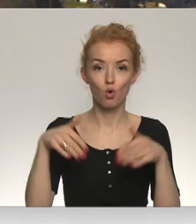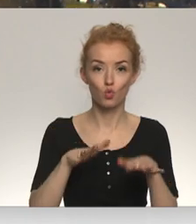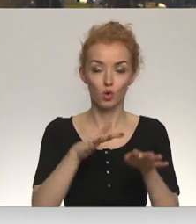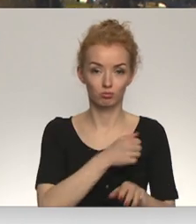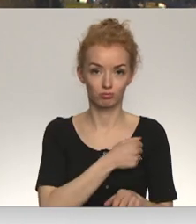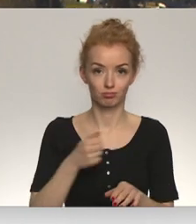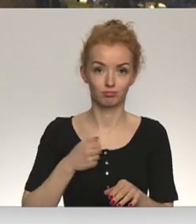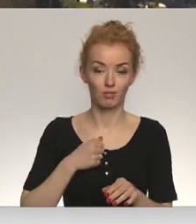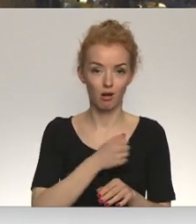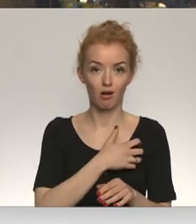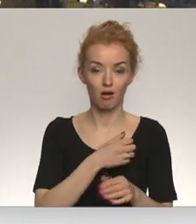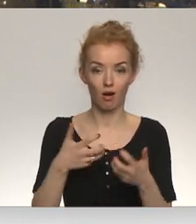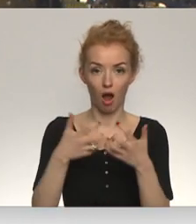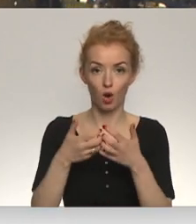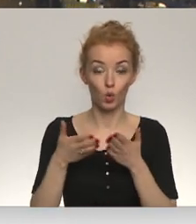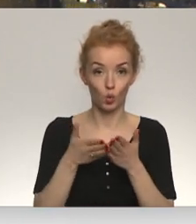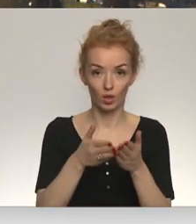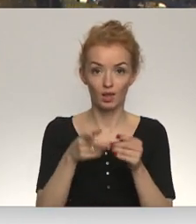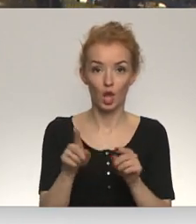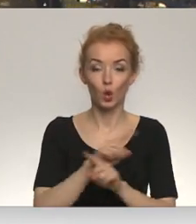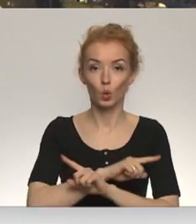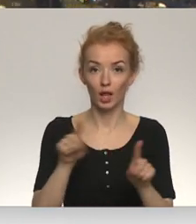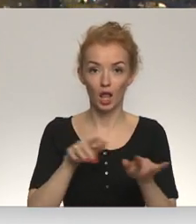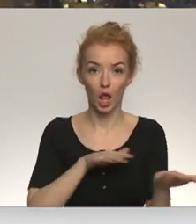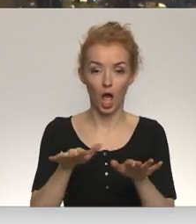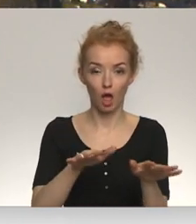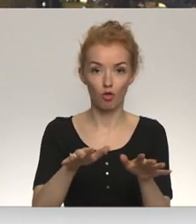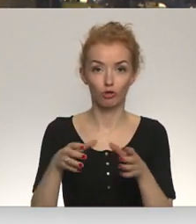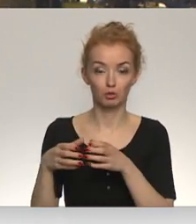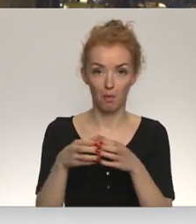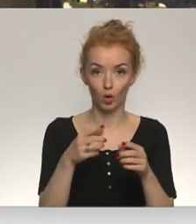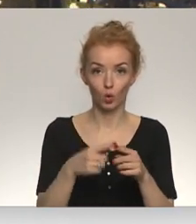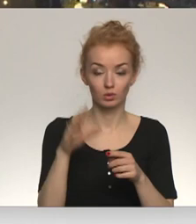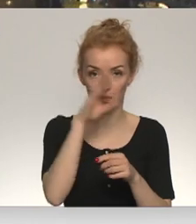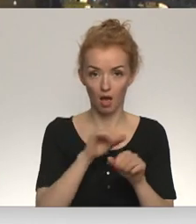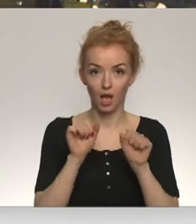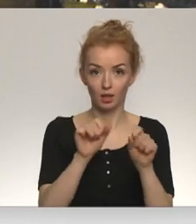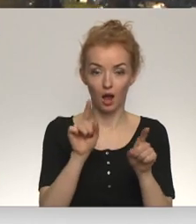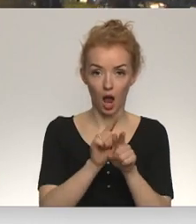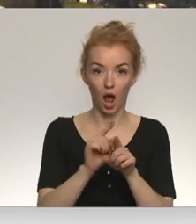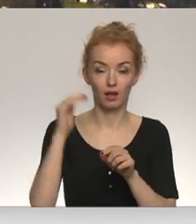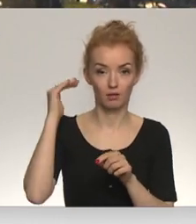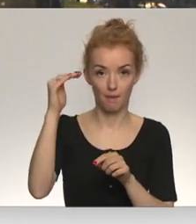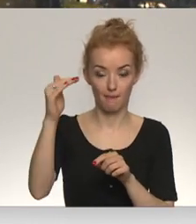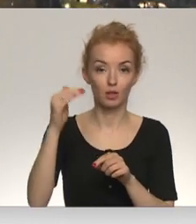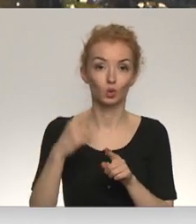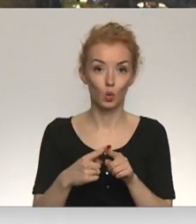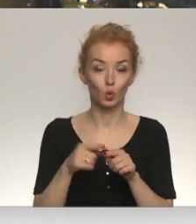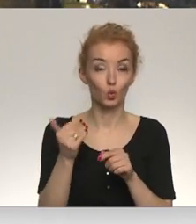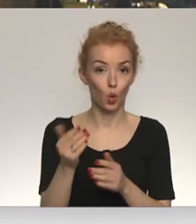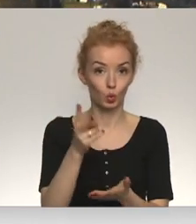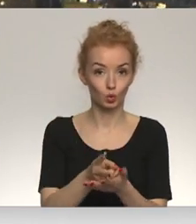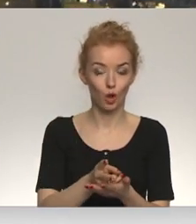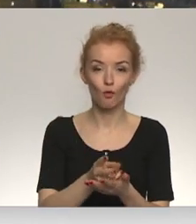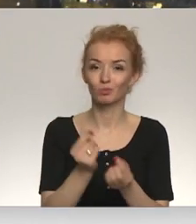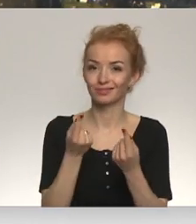kuģi. Šie kuģi darbojas kā tūlītējās rēģēšanas spēki un spēja aizsargāt gaisa telpu. Pašlaik to uzdevums ir